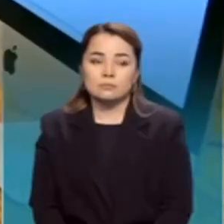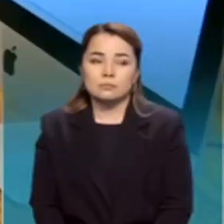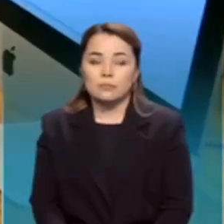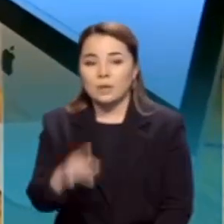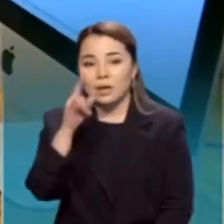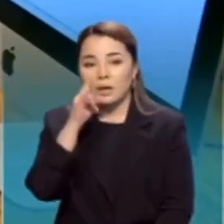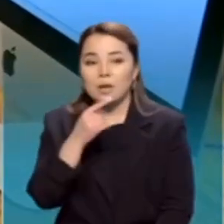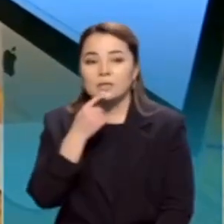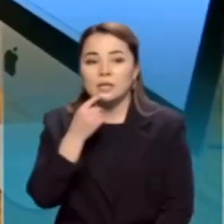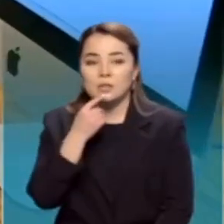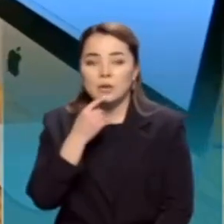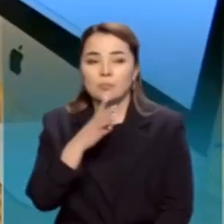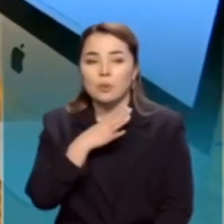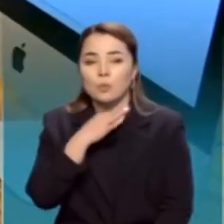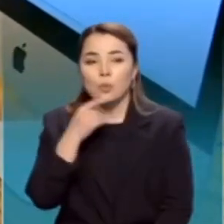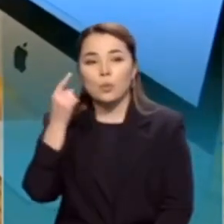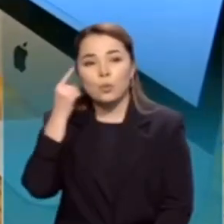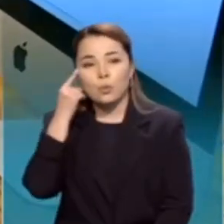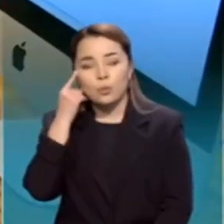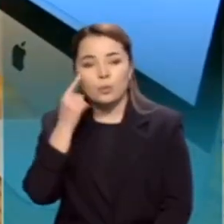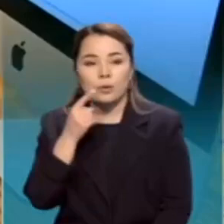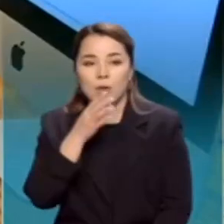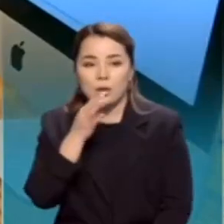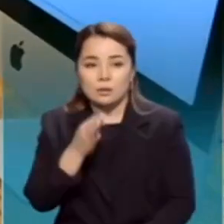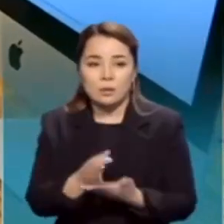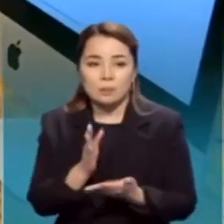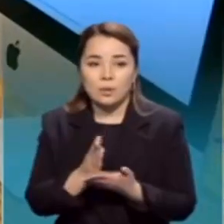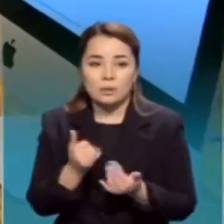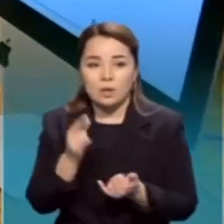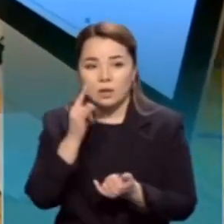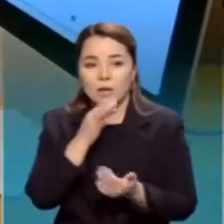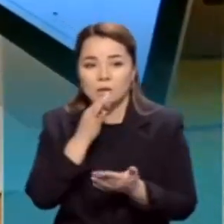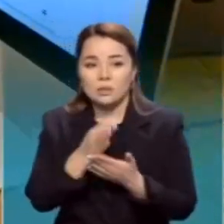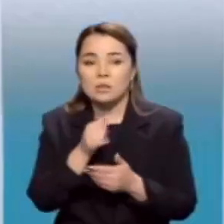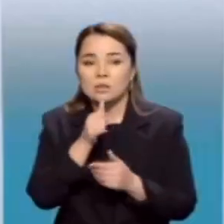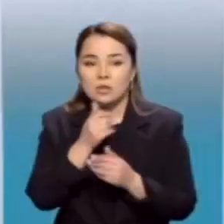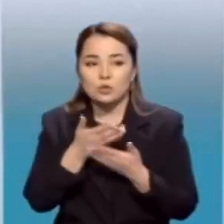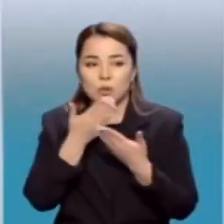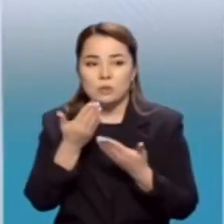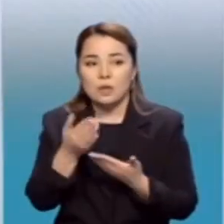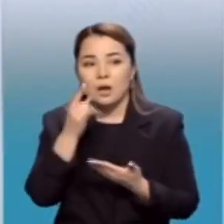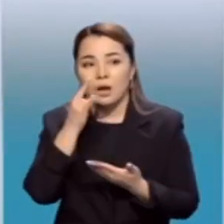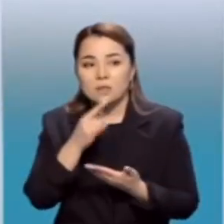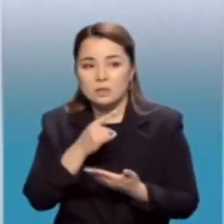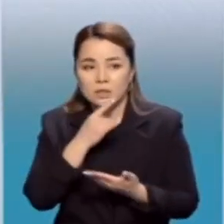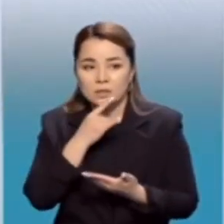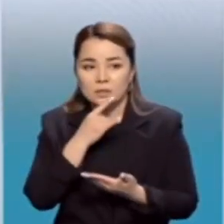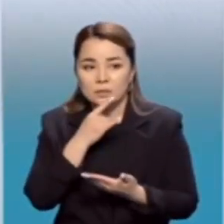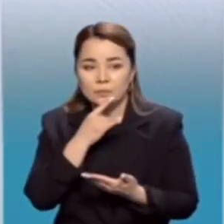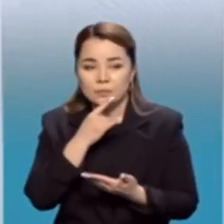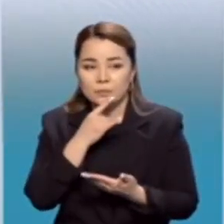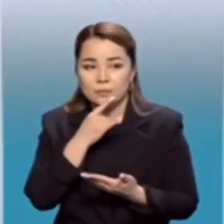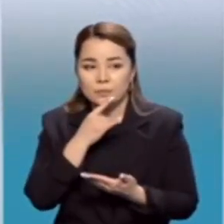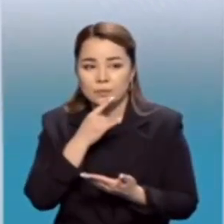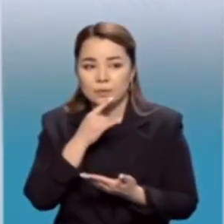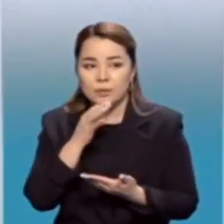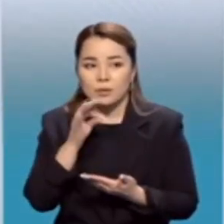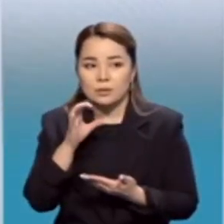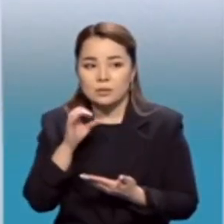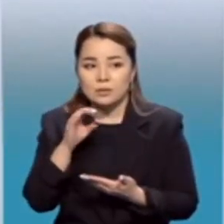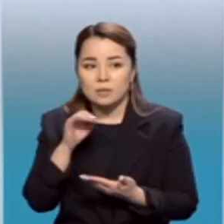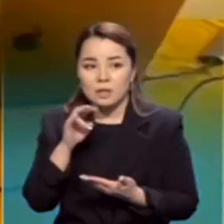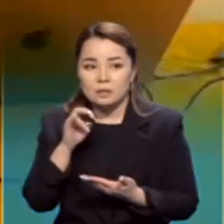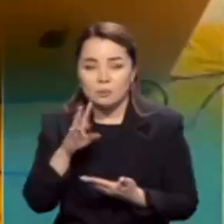Қазақ тілінде біріншіден өте көп ойланып, енді қазақша жауабын көрейік. Қазақстан, Асинстанның ол